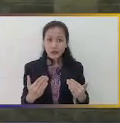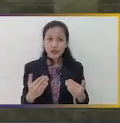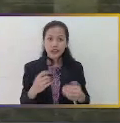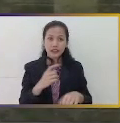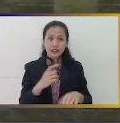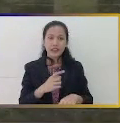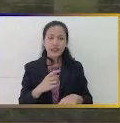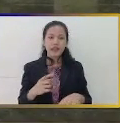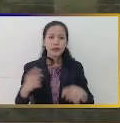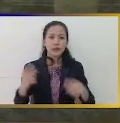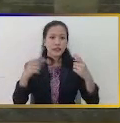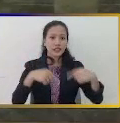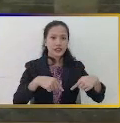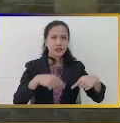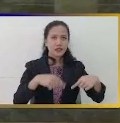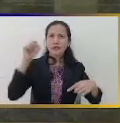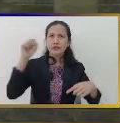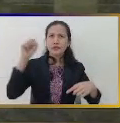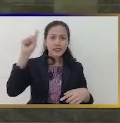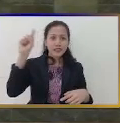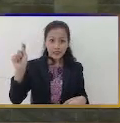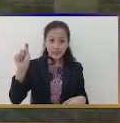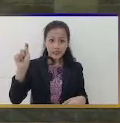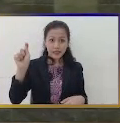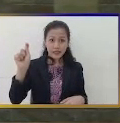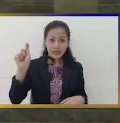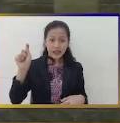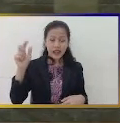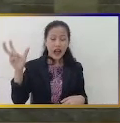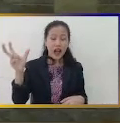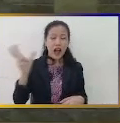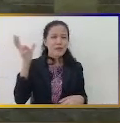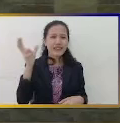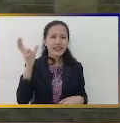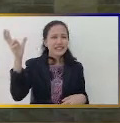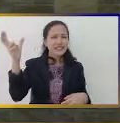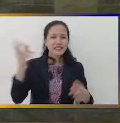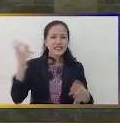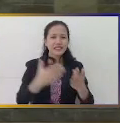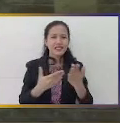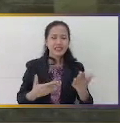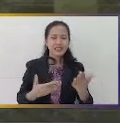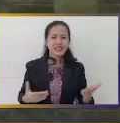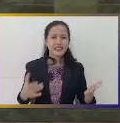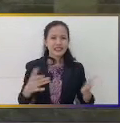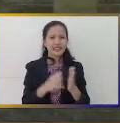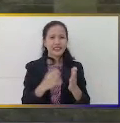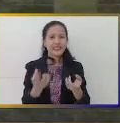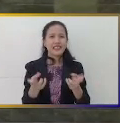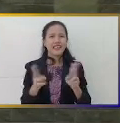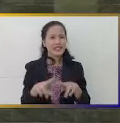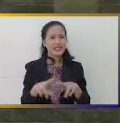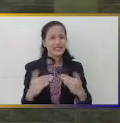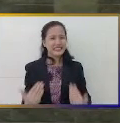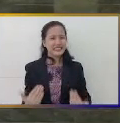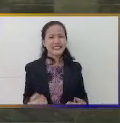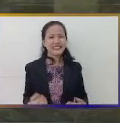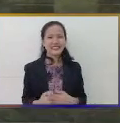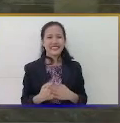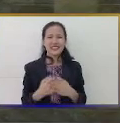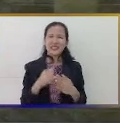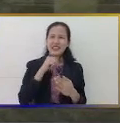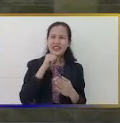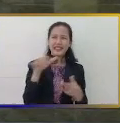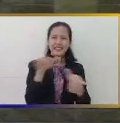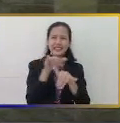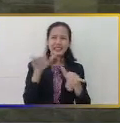Saturday. At nakakamangha yung mga pangyayari po ngayon. At hindi kagaya